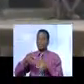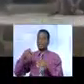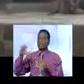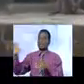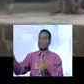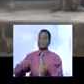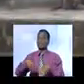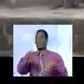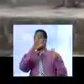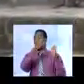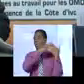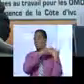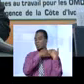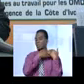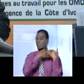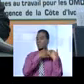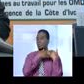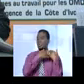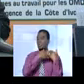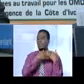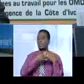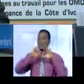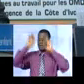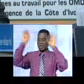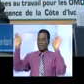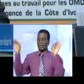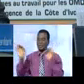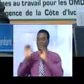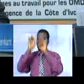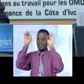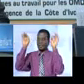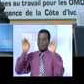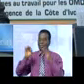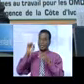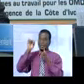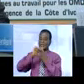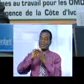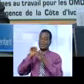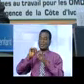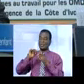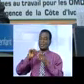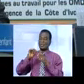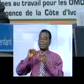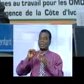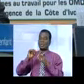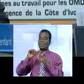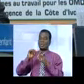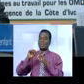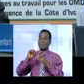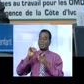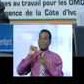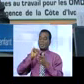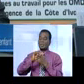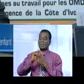prendre en charge. La commémoration de la GIF 2014